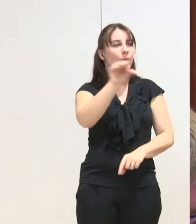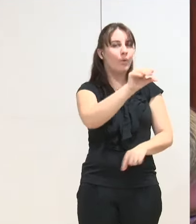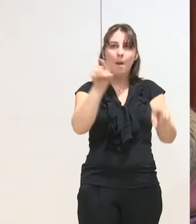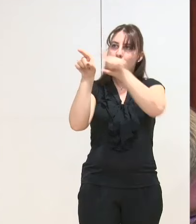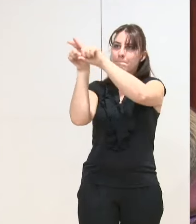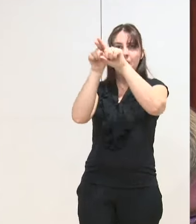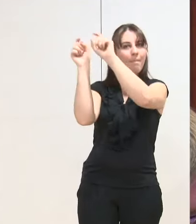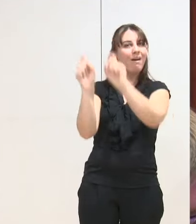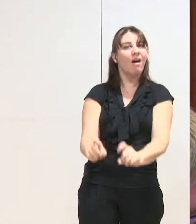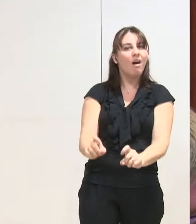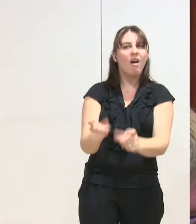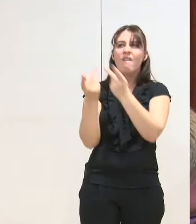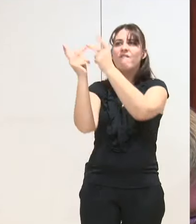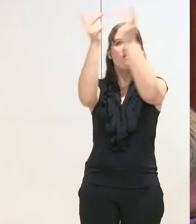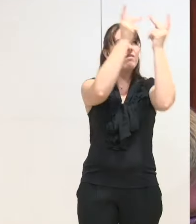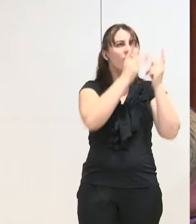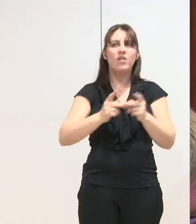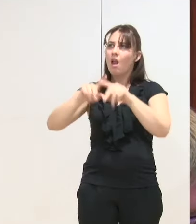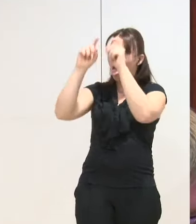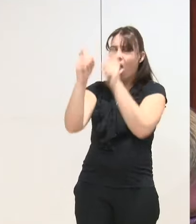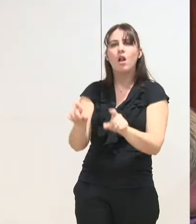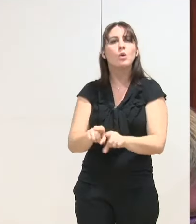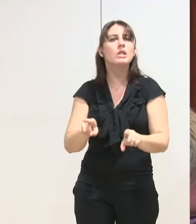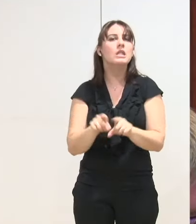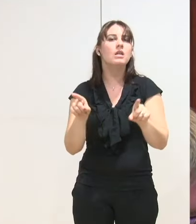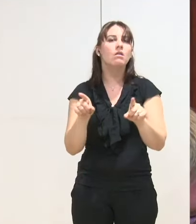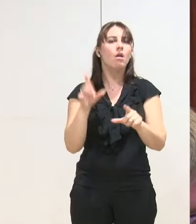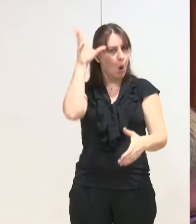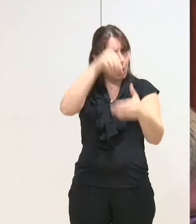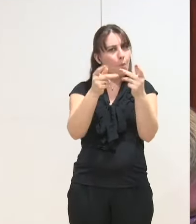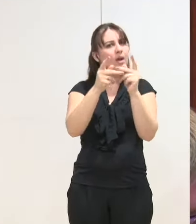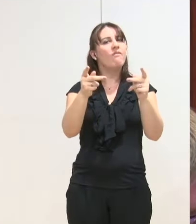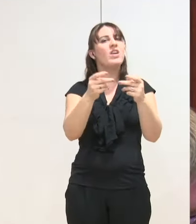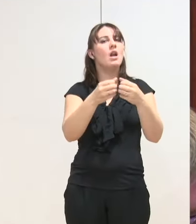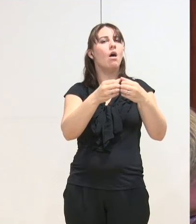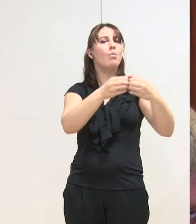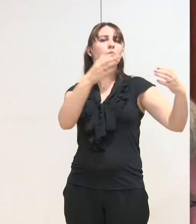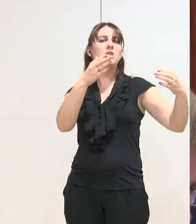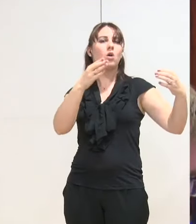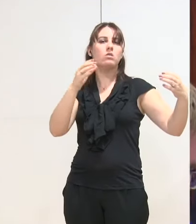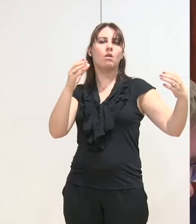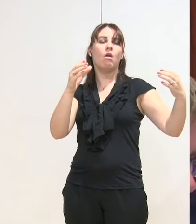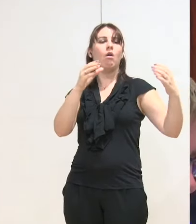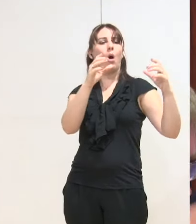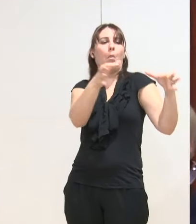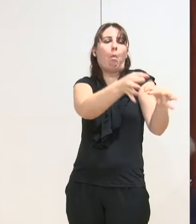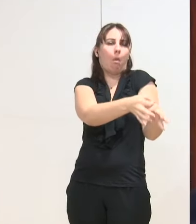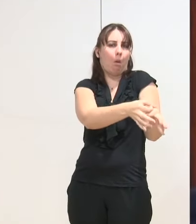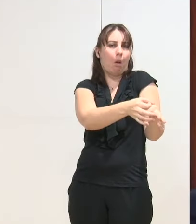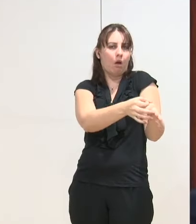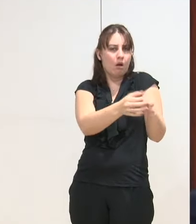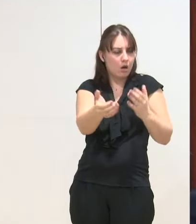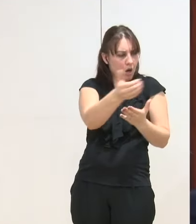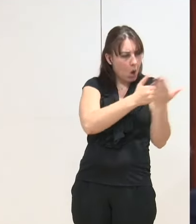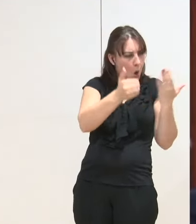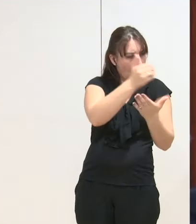et le fait est que même dans les villes dont la puissance financière n'est pas aussi grande qu'à Grenoble les recettes qui ont été apportées ne sont pas celles